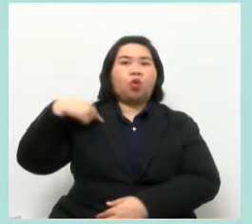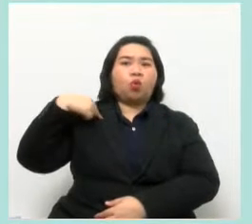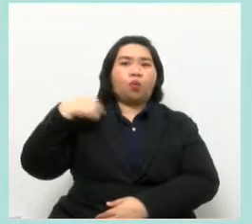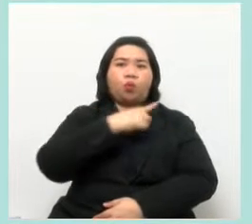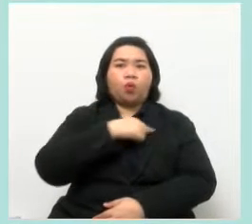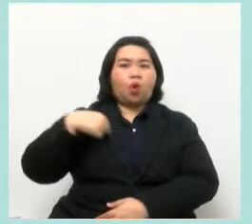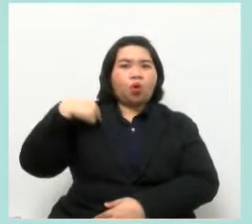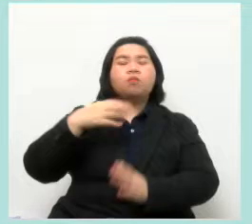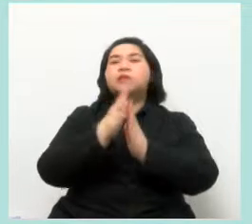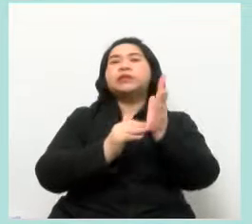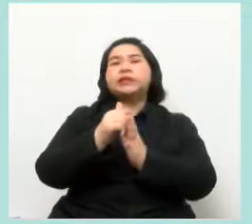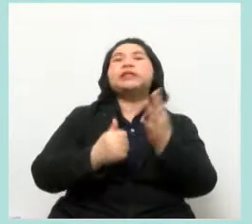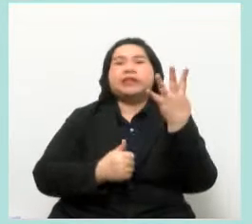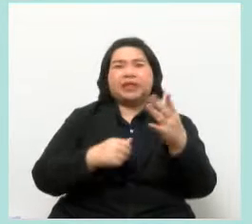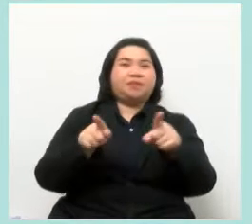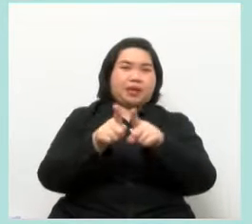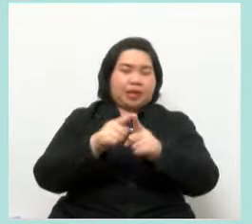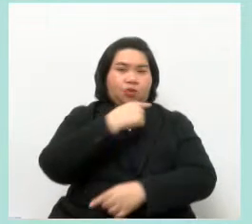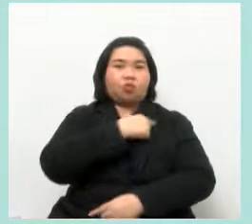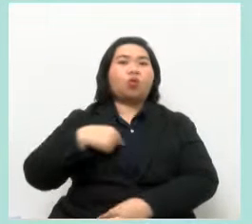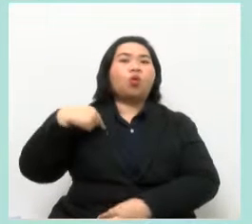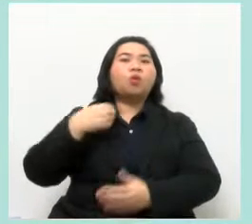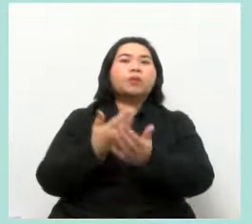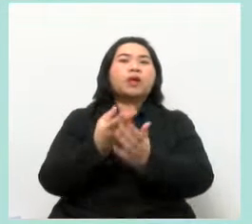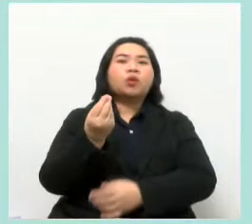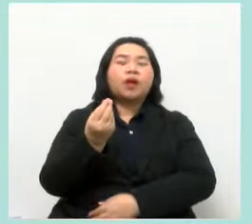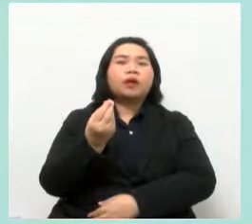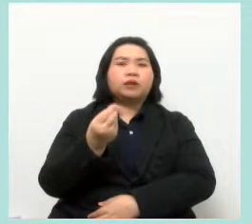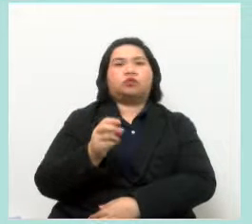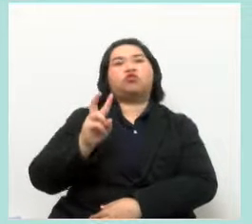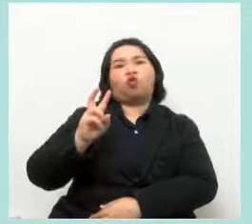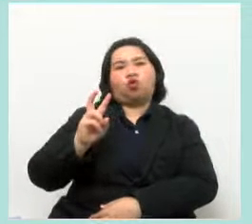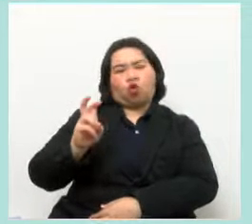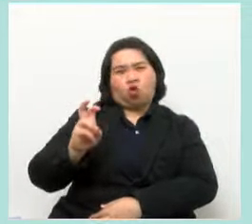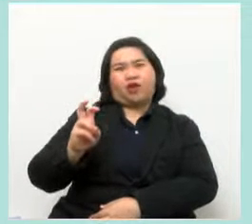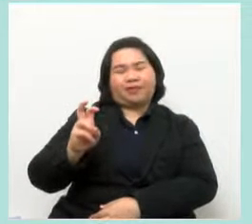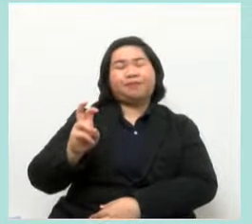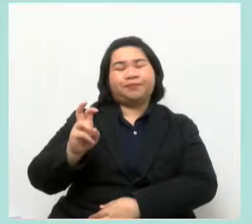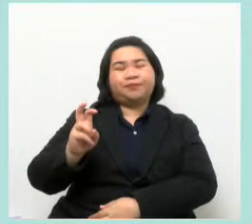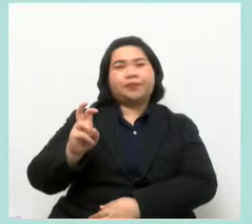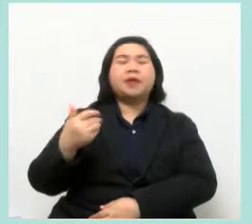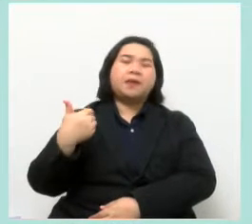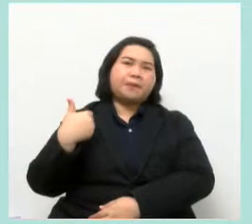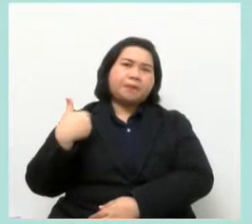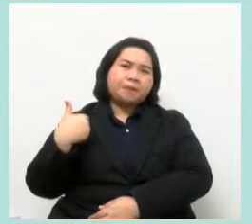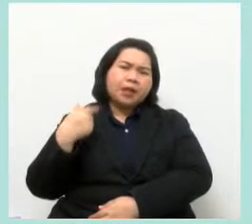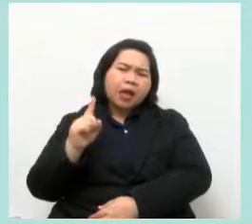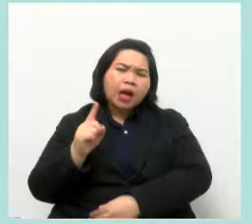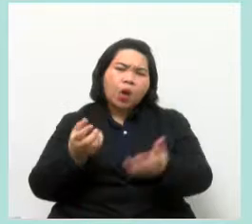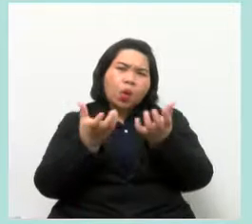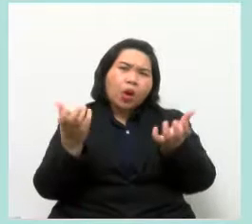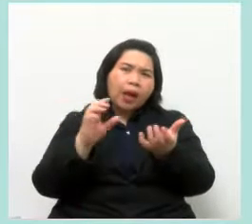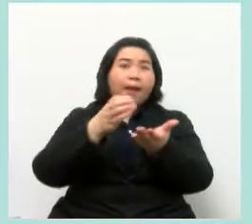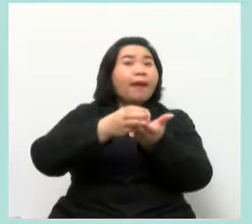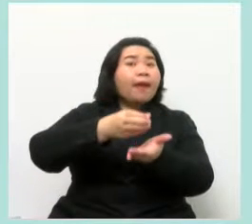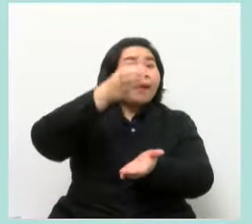ก็4สีเหมือนกันเสื้อยืดคอกลมก็จะอยู่ที่ราคา200บาทนะคะแล้วก็จะมีอะไรอีกล่ะมีแก้ว